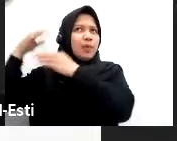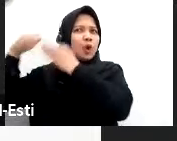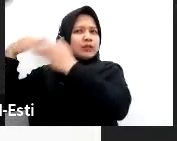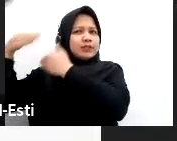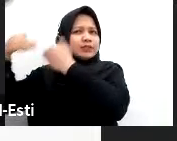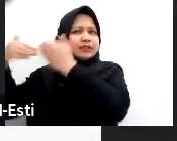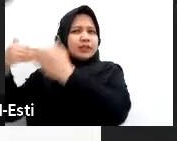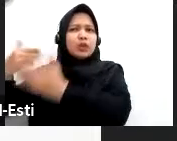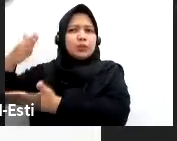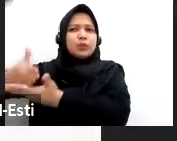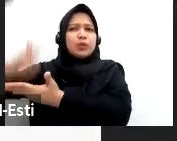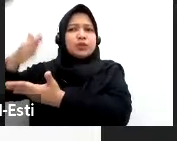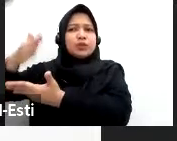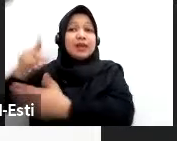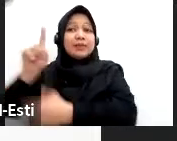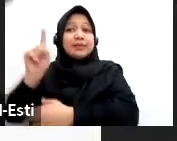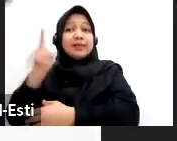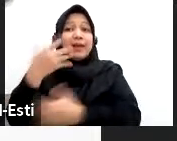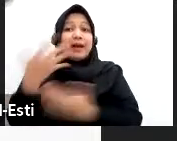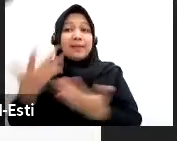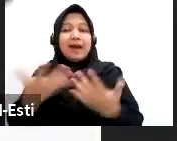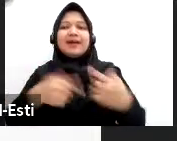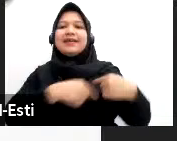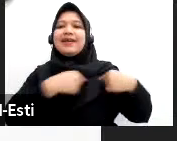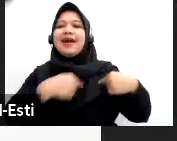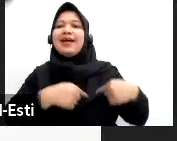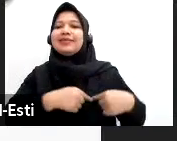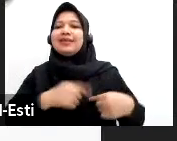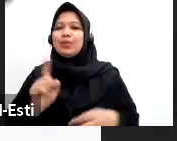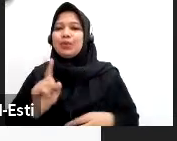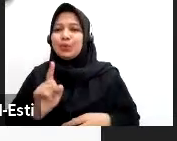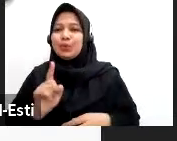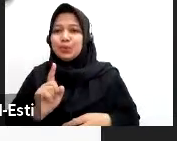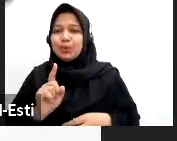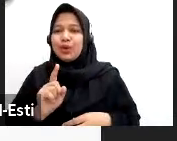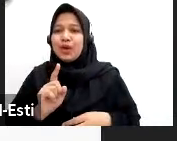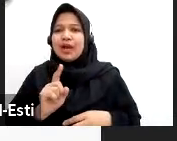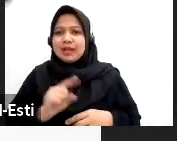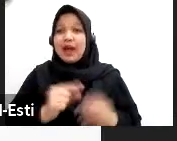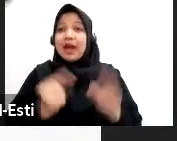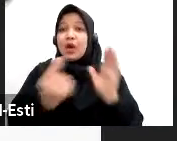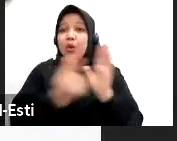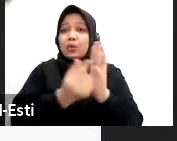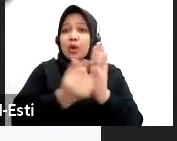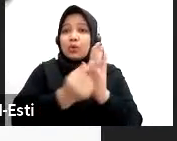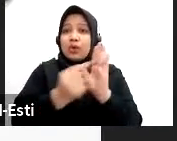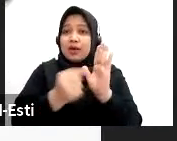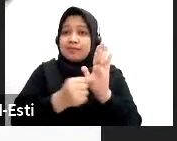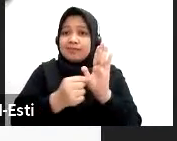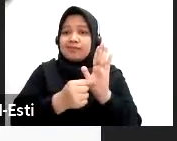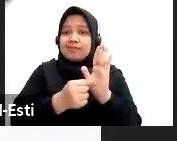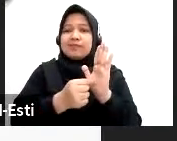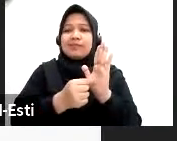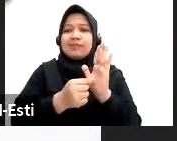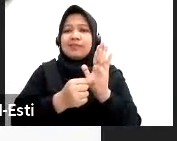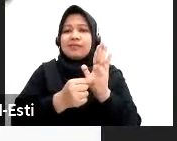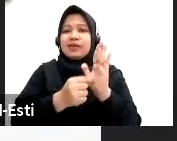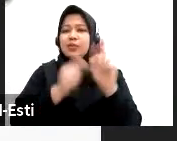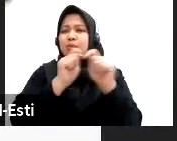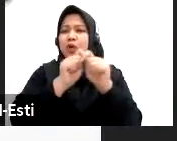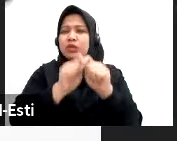manusianya sekalipun peraturan perundang-undangan ini dibuat dengan Tinta